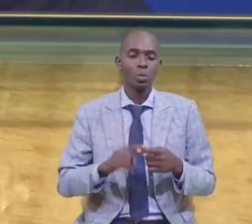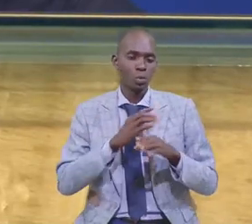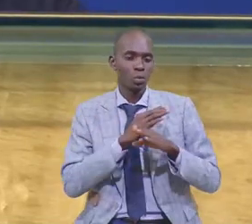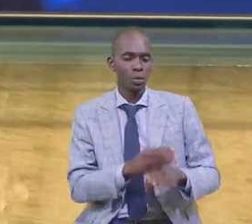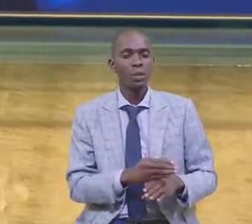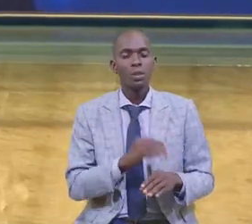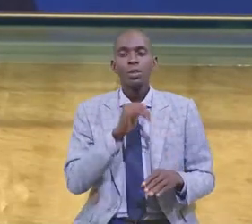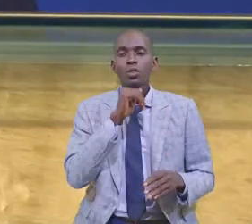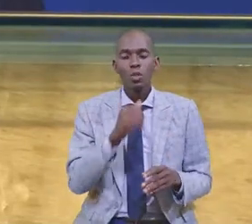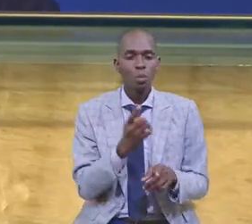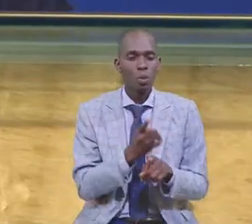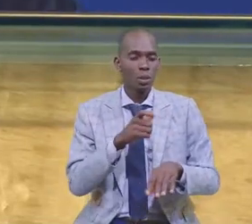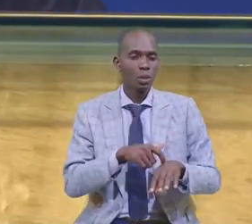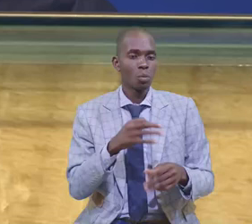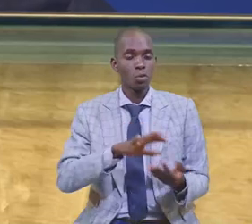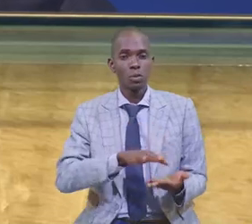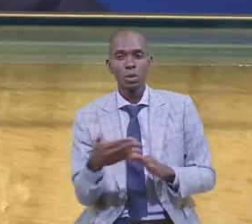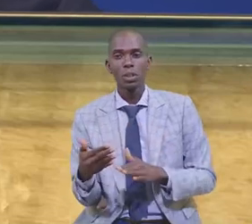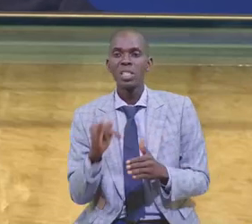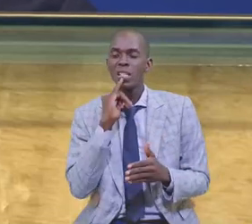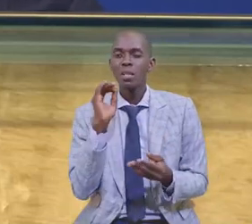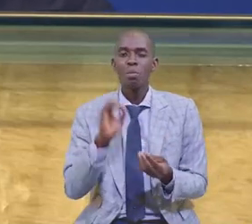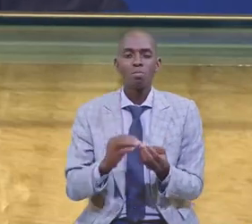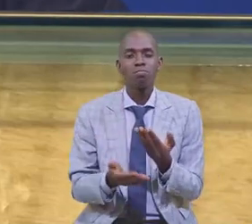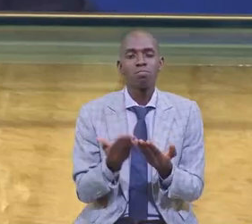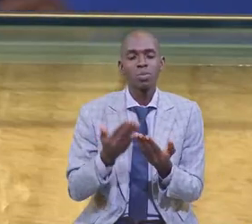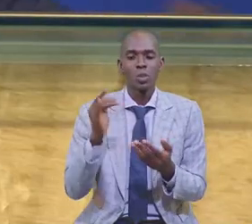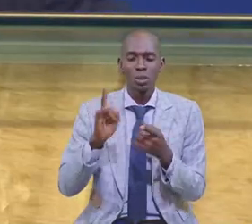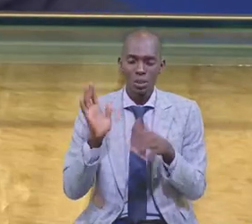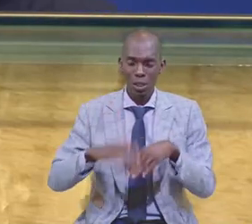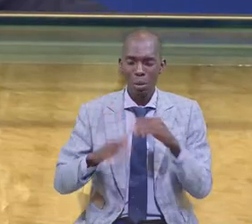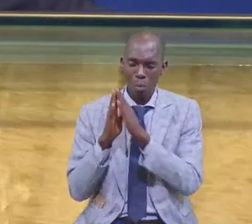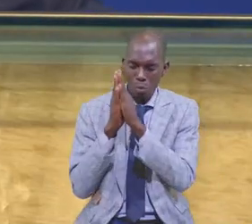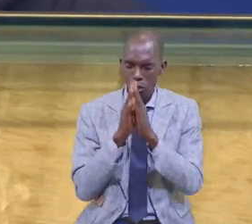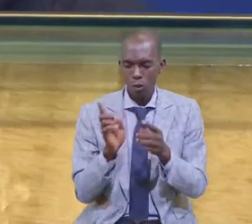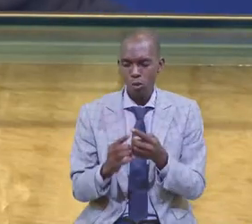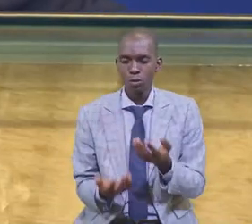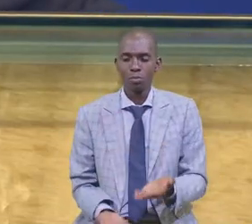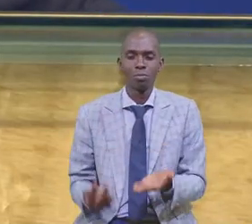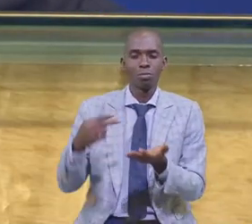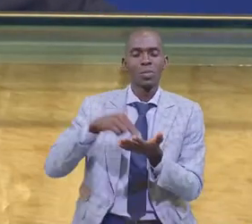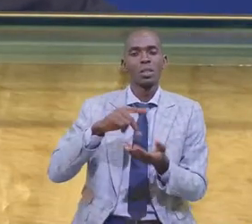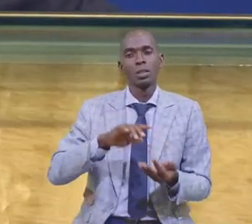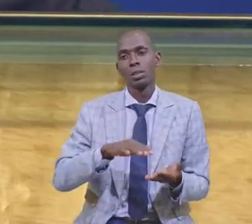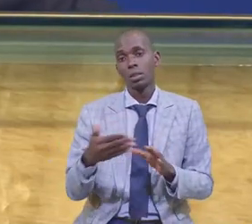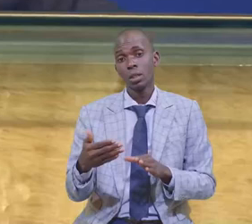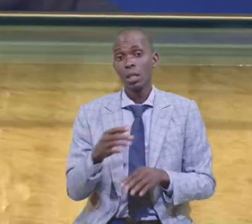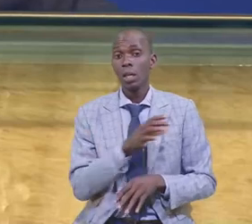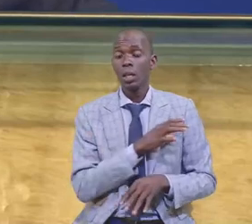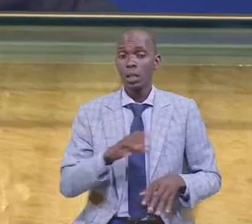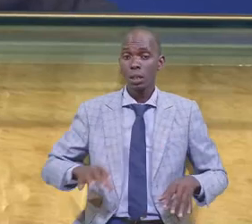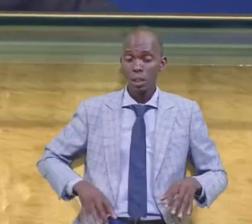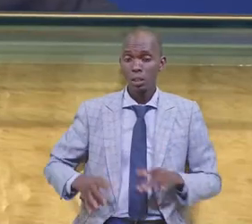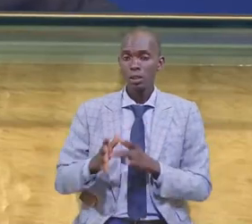éviter la mort est facile que de prier pour ressusciter un mort. Notre